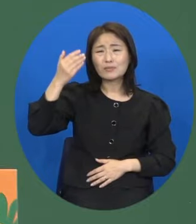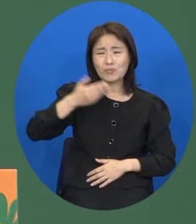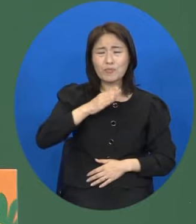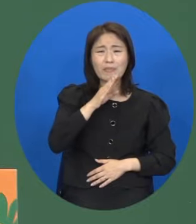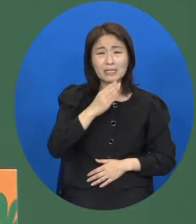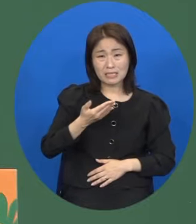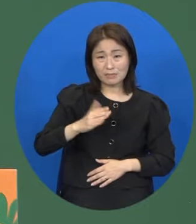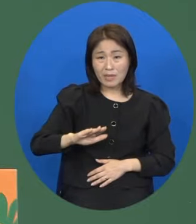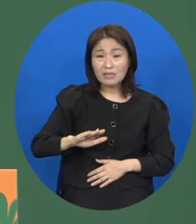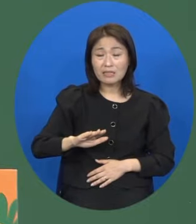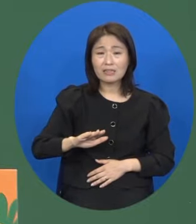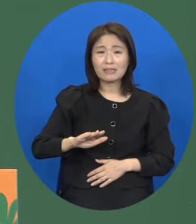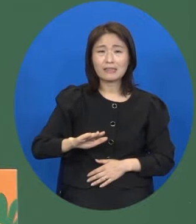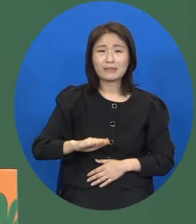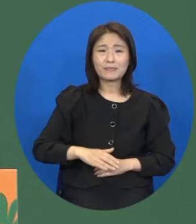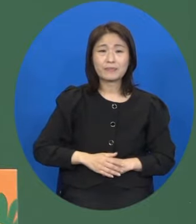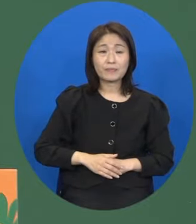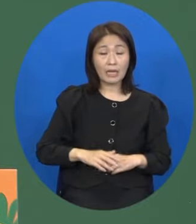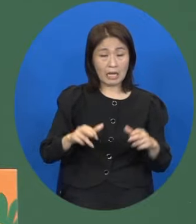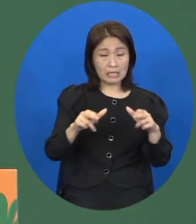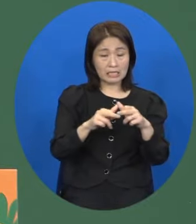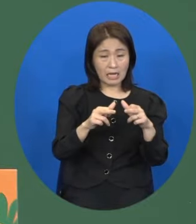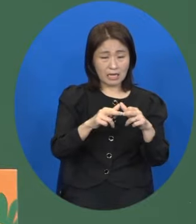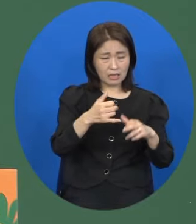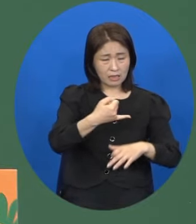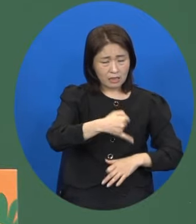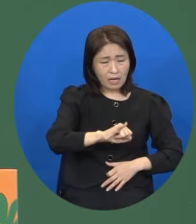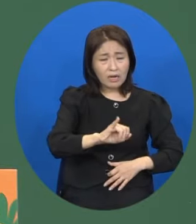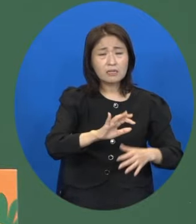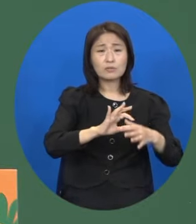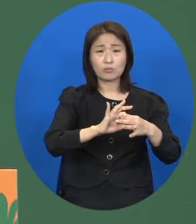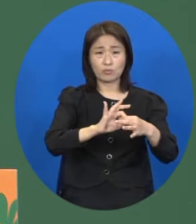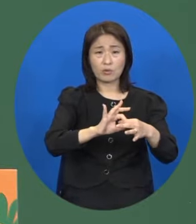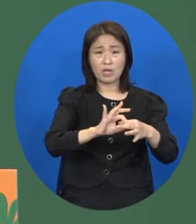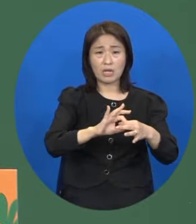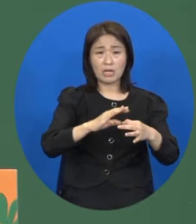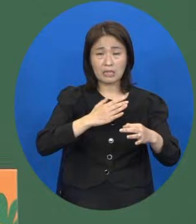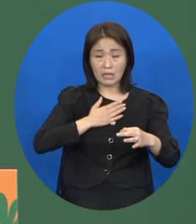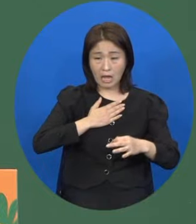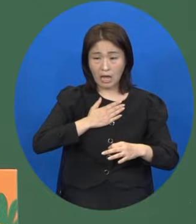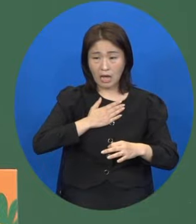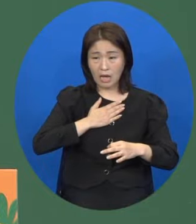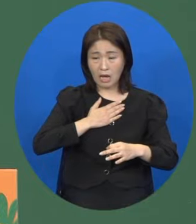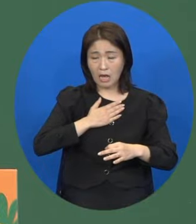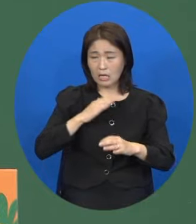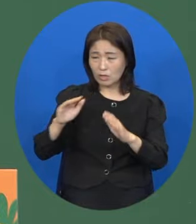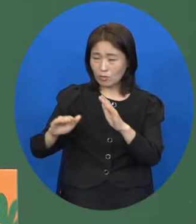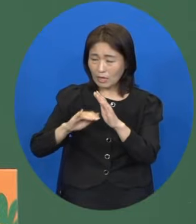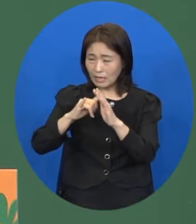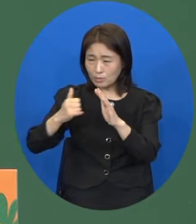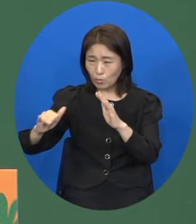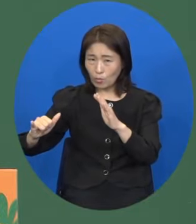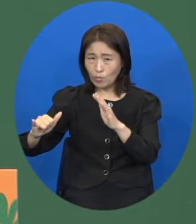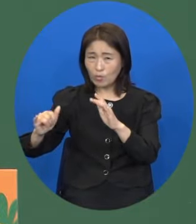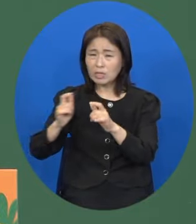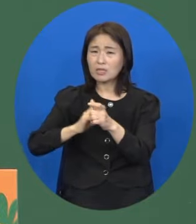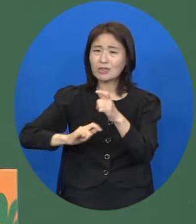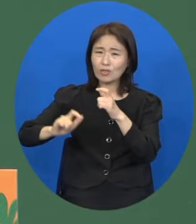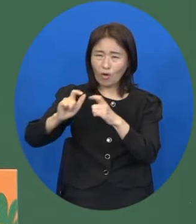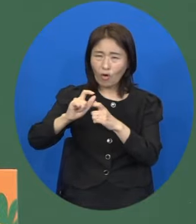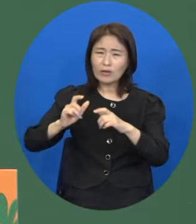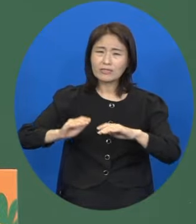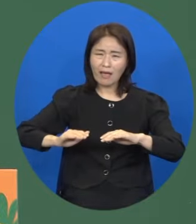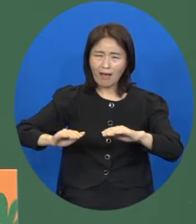게 있습니다. 장애 아이를 통해 나와 우리 가정은 더욱 성숙하고 성장할